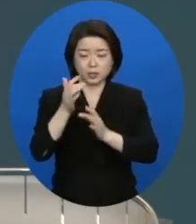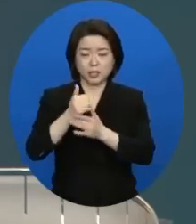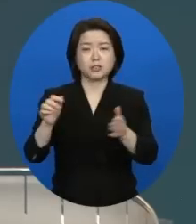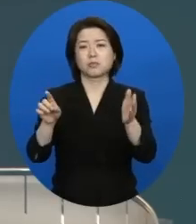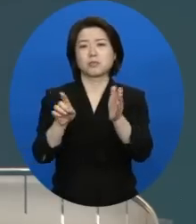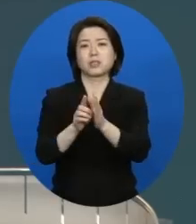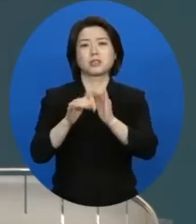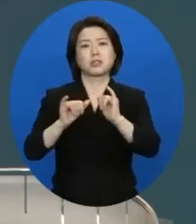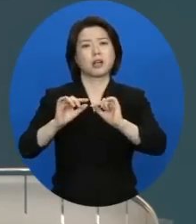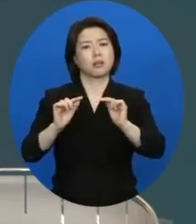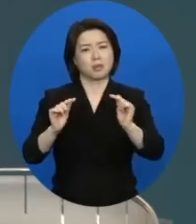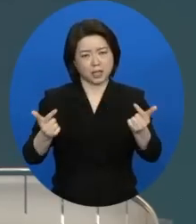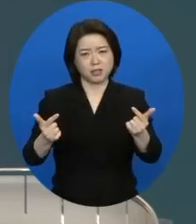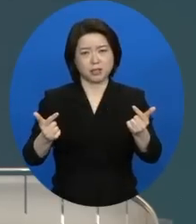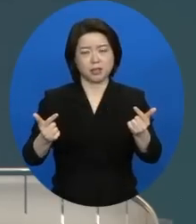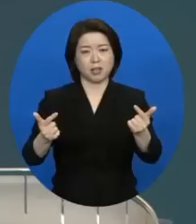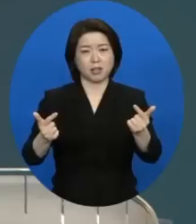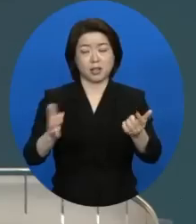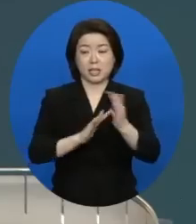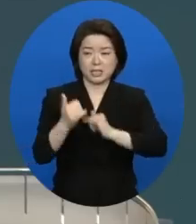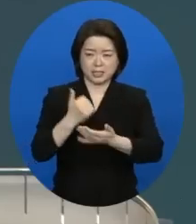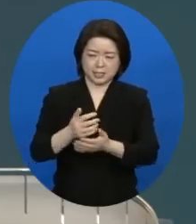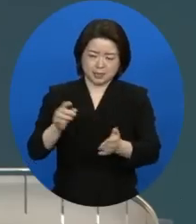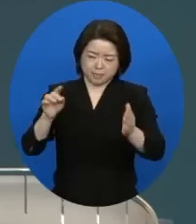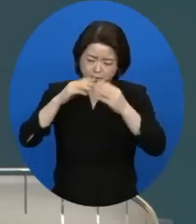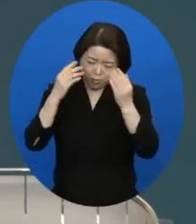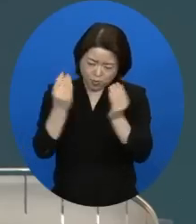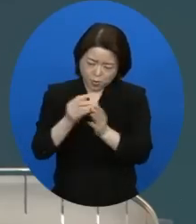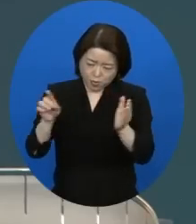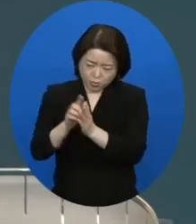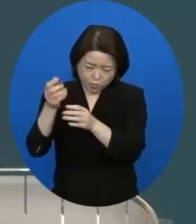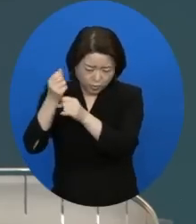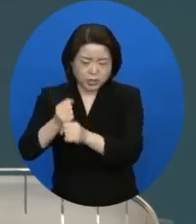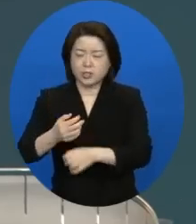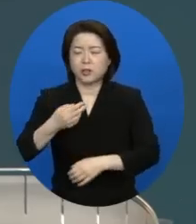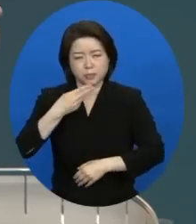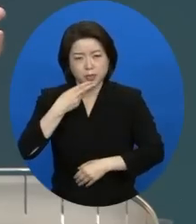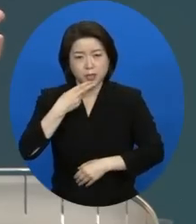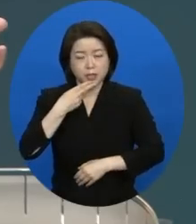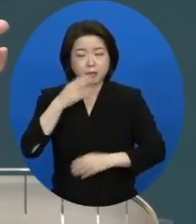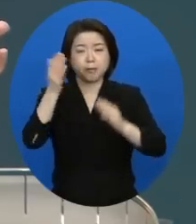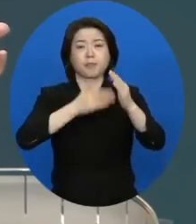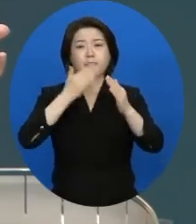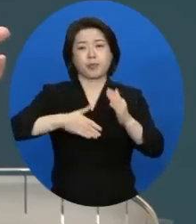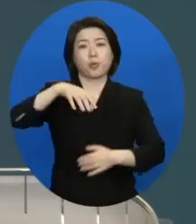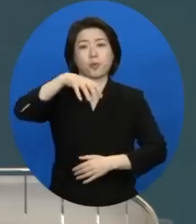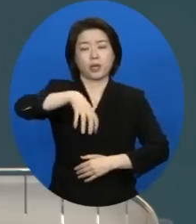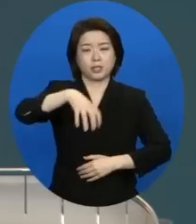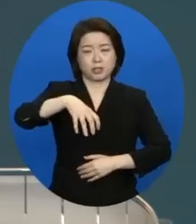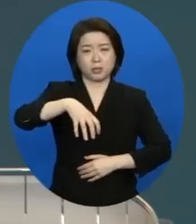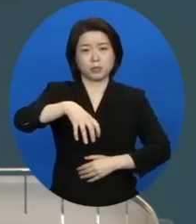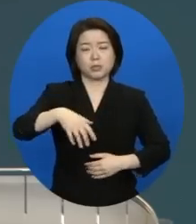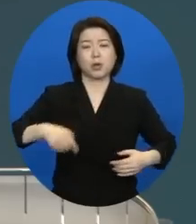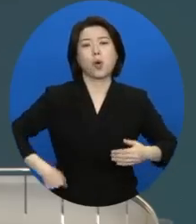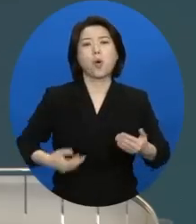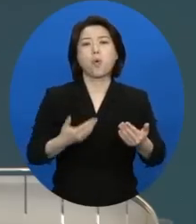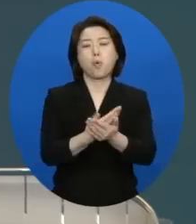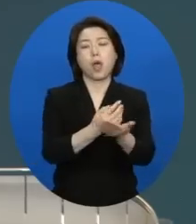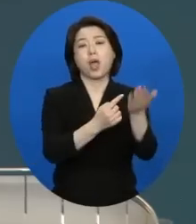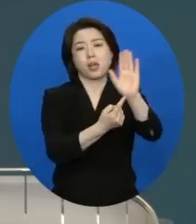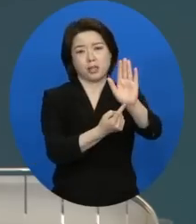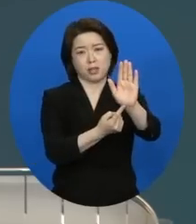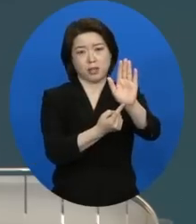사람이 아니었다고, 예수님만 전적으로 의지하지 않았었다고 공개적으로 회개하는 그 회개를